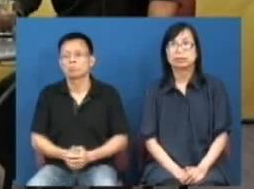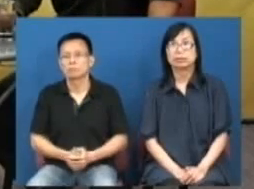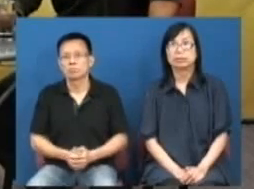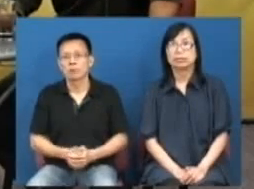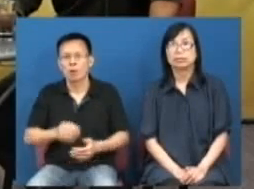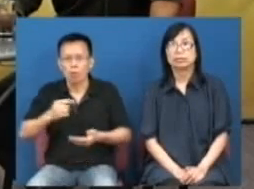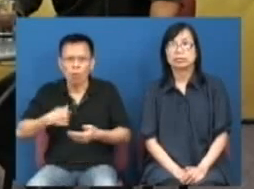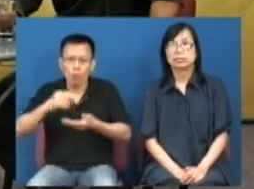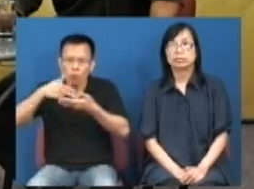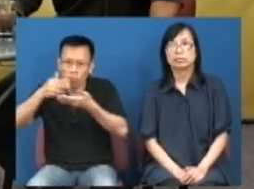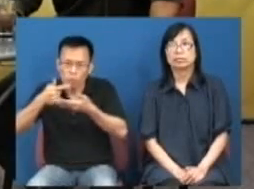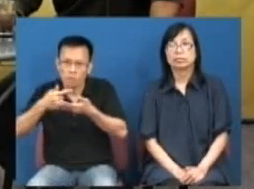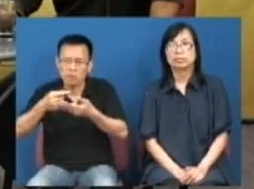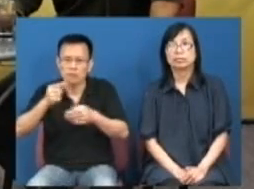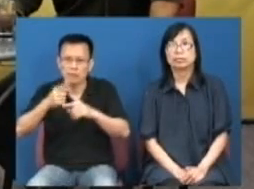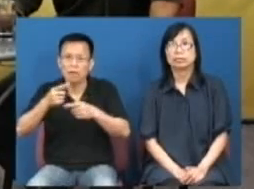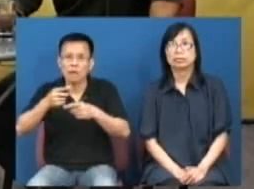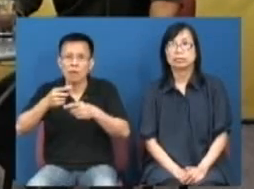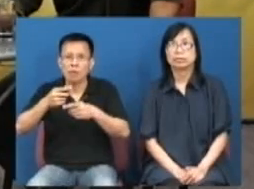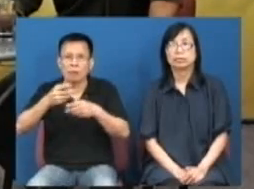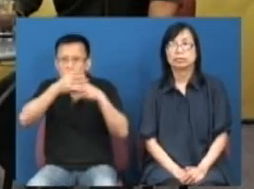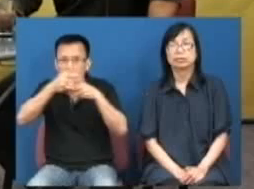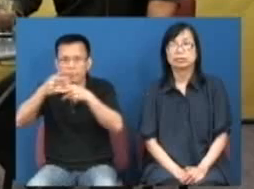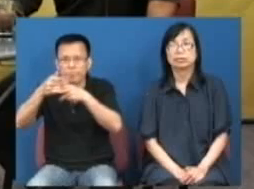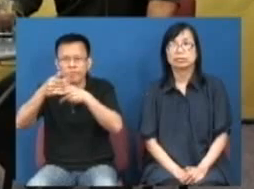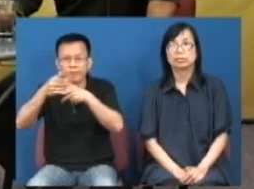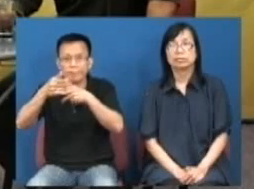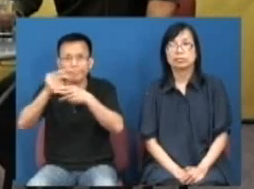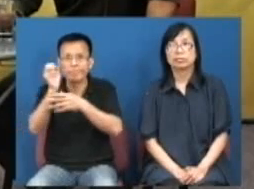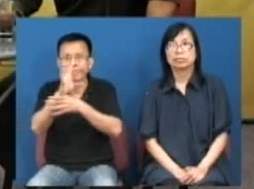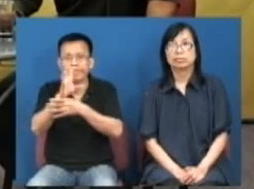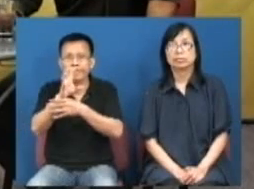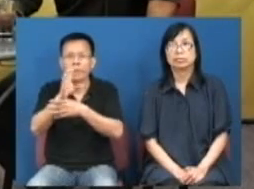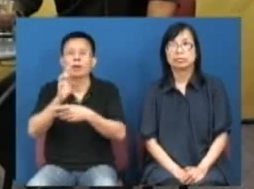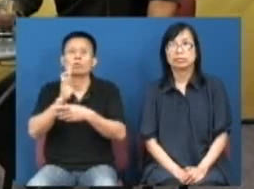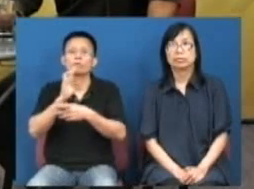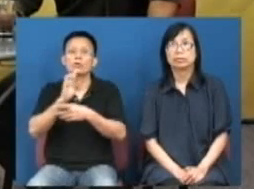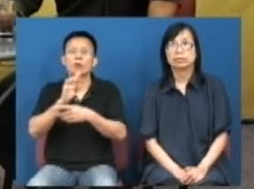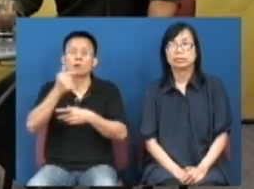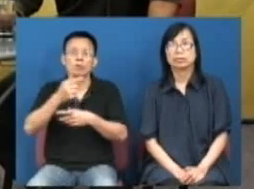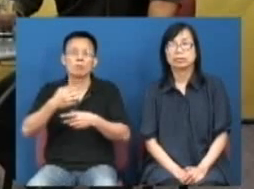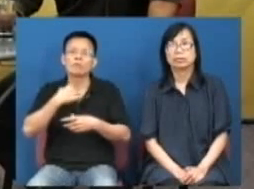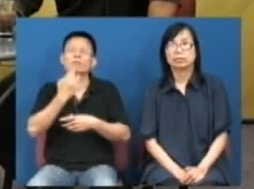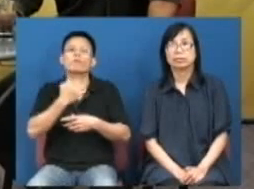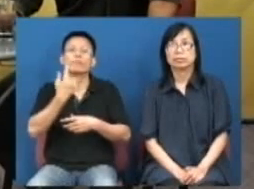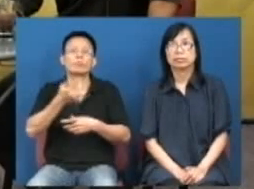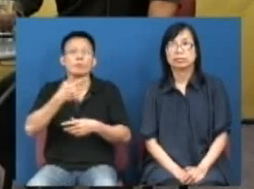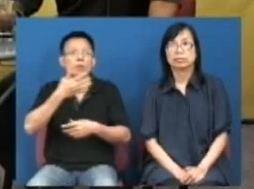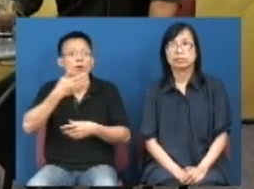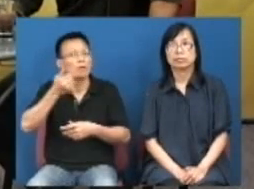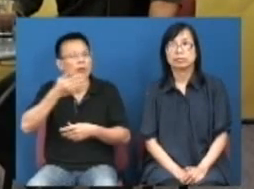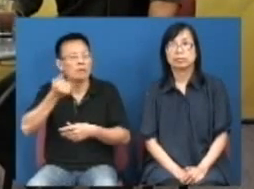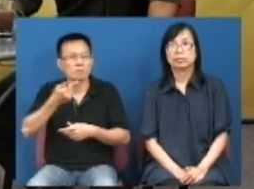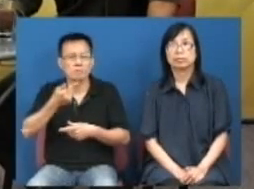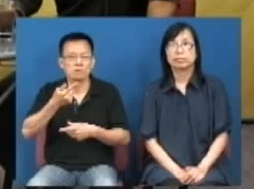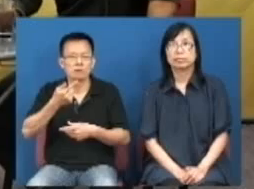我揾食拍係要拍片噶嘛？咁如果有一個好不聲音好甜嘅一個係廣播